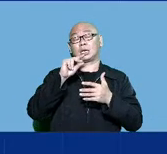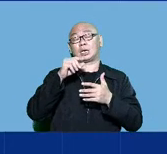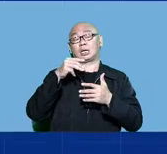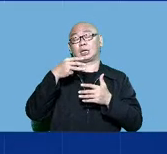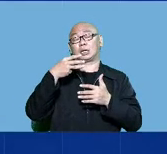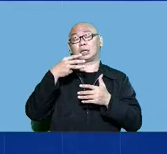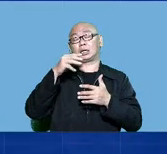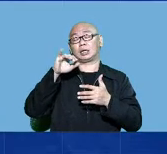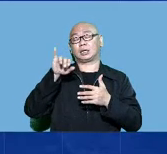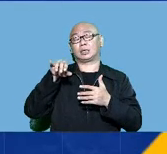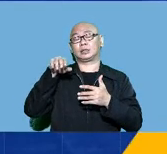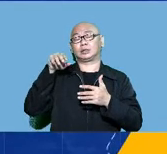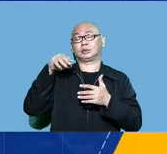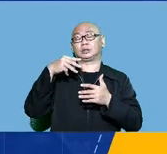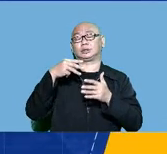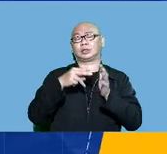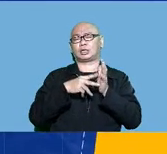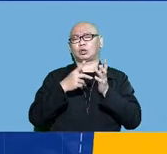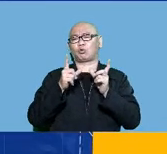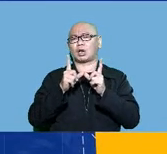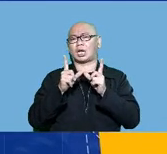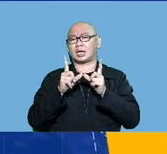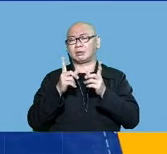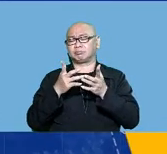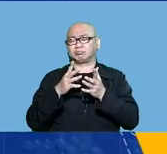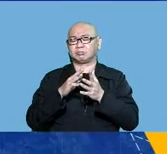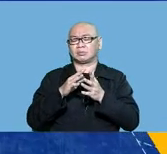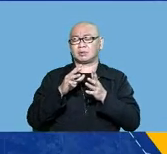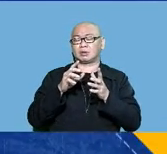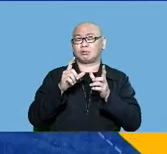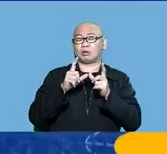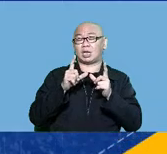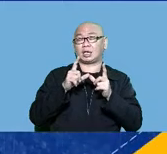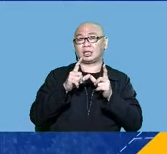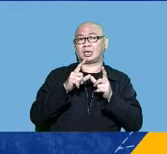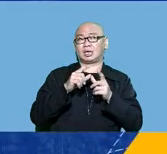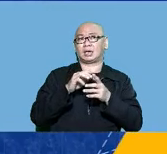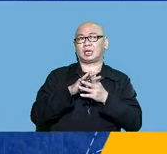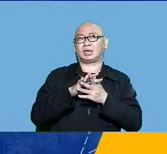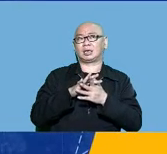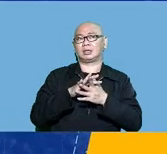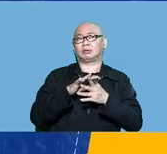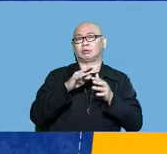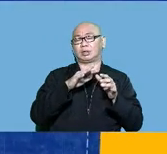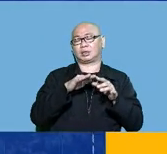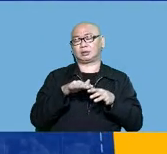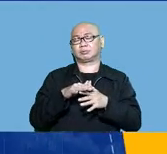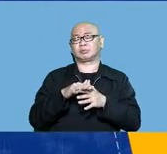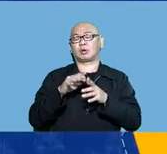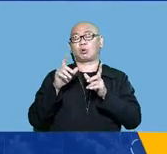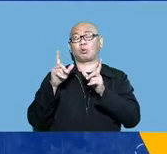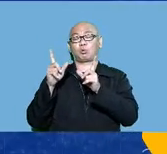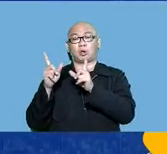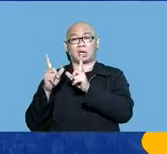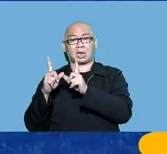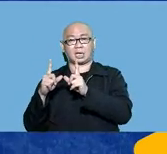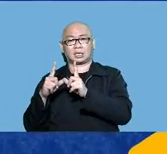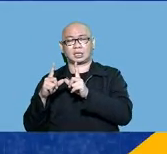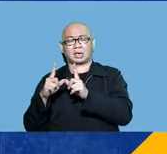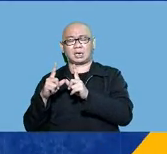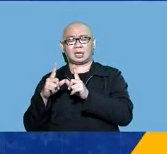atau tiga wilayah, yakni region no air entrainment, region